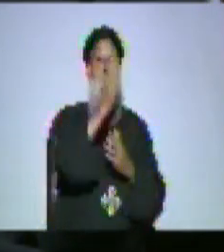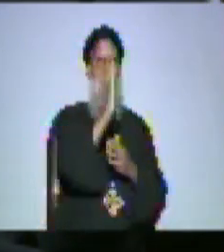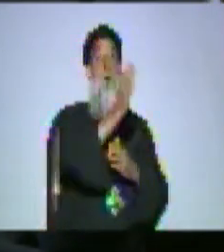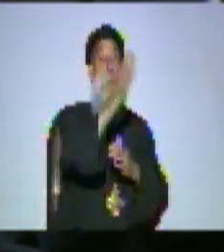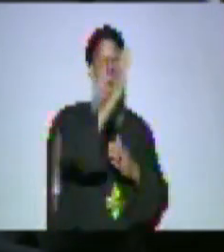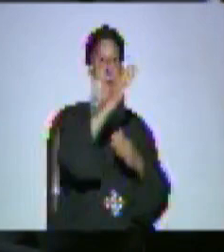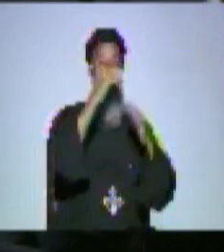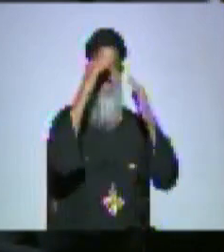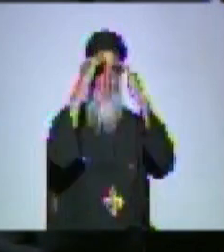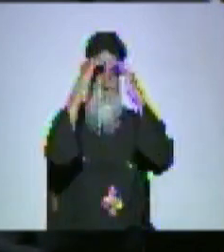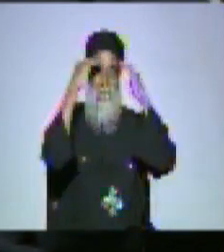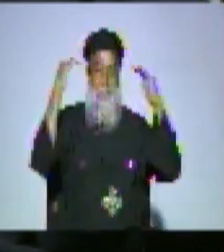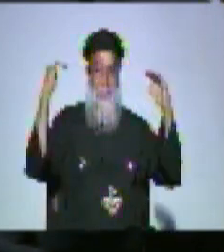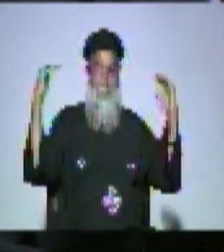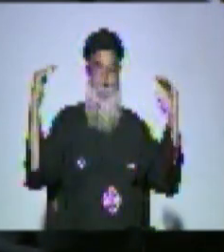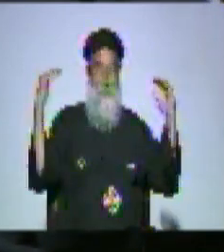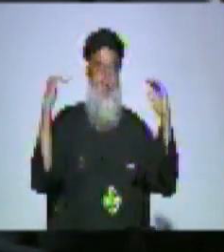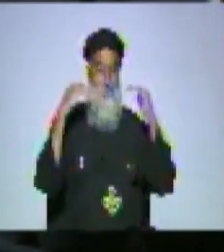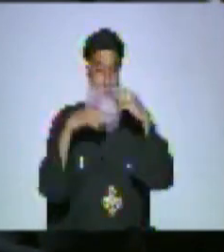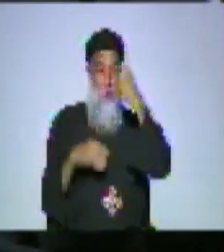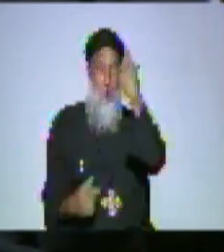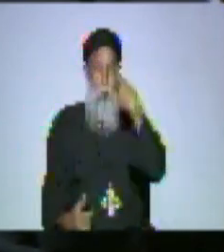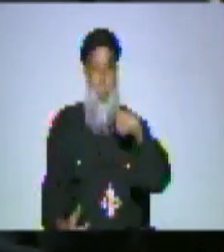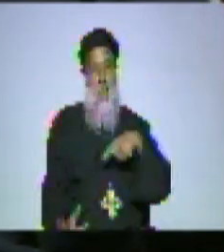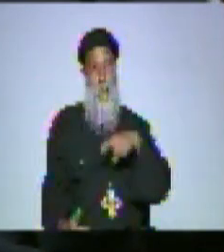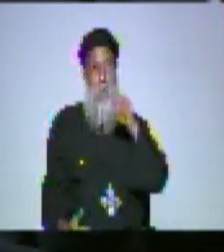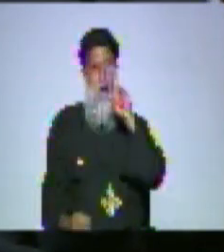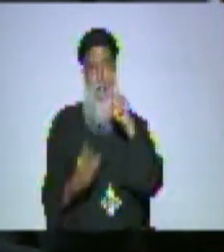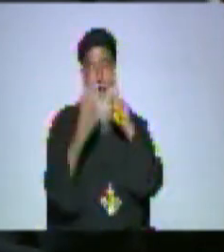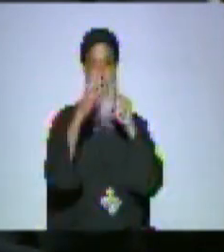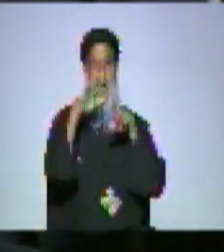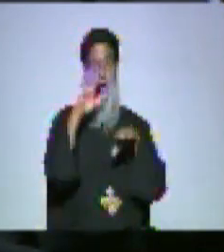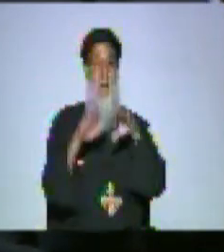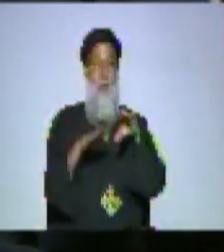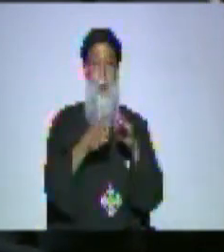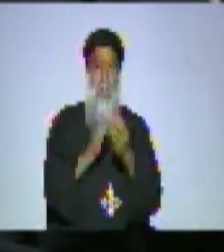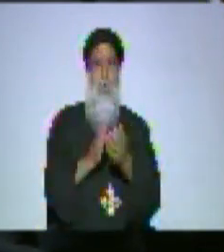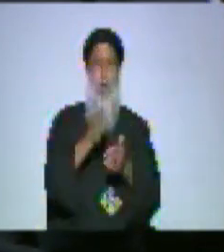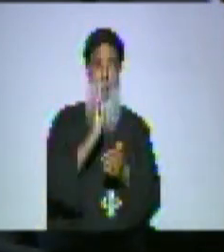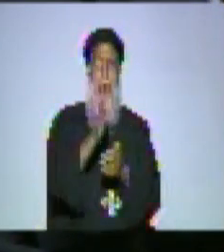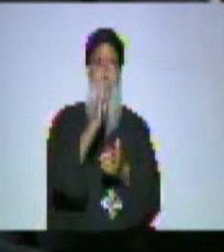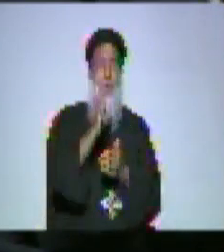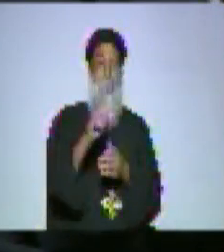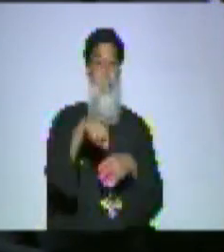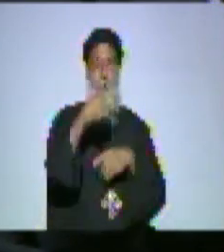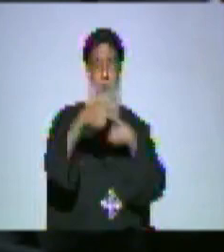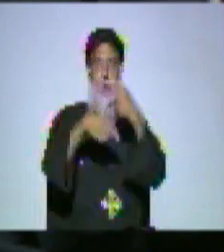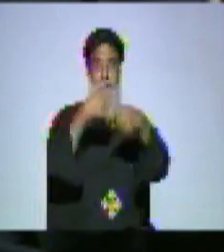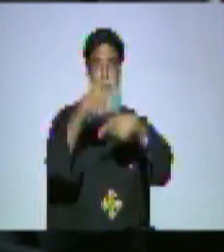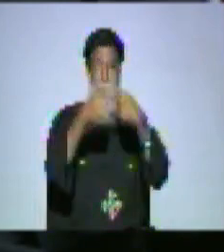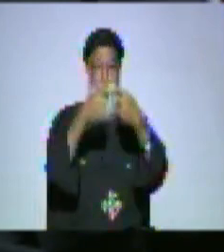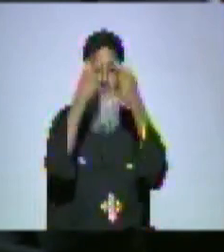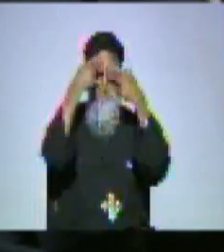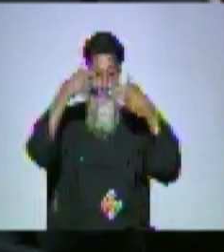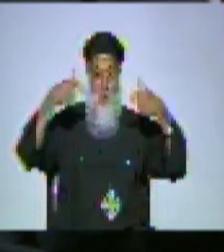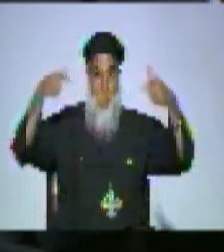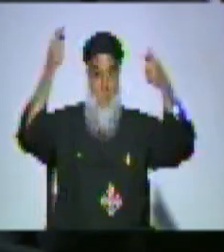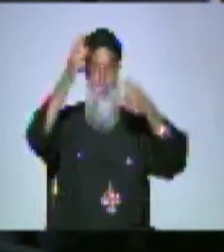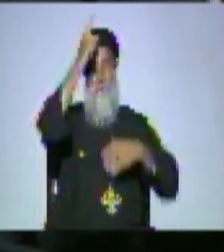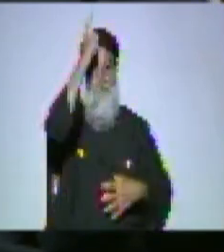عن الدير بعد ذلك في اربعه كيلو متر تقريبا وسيما اسقفا للتعليم